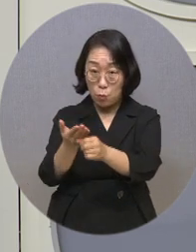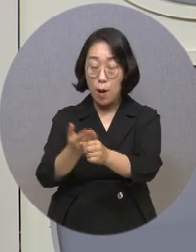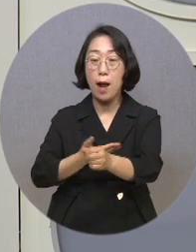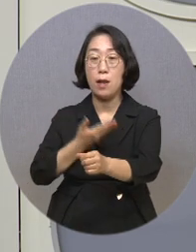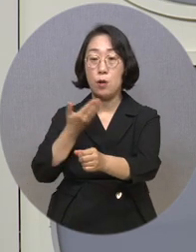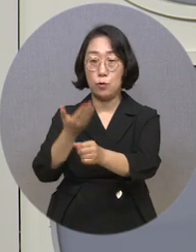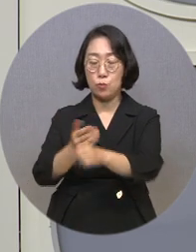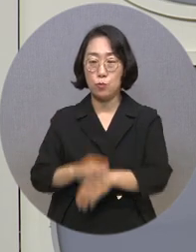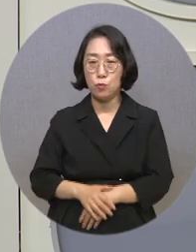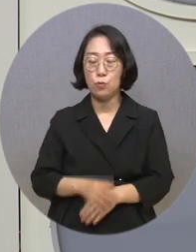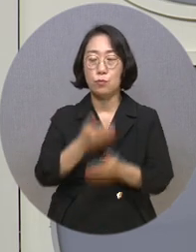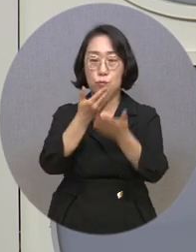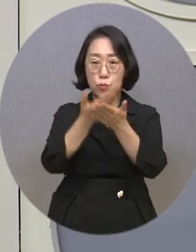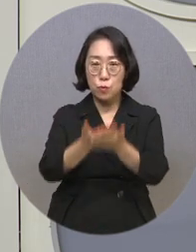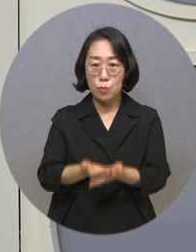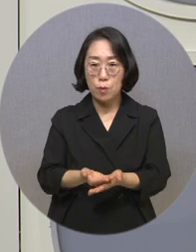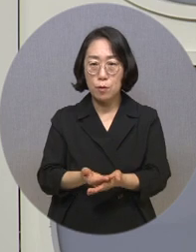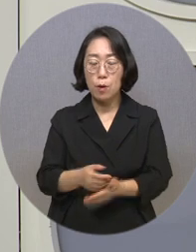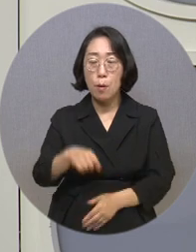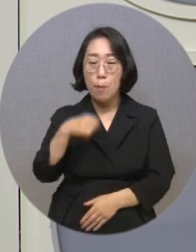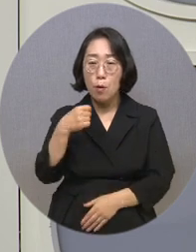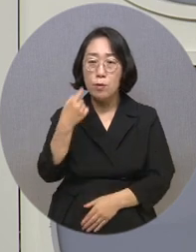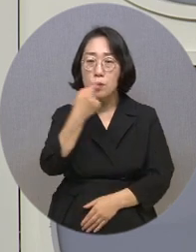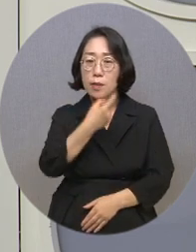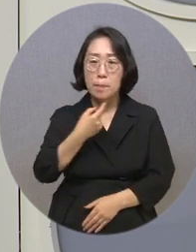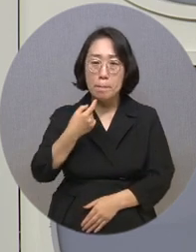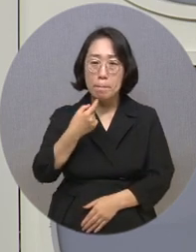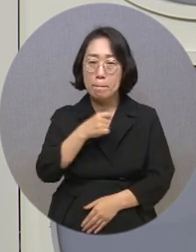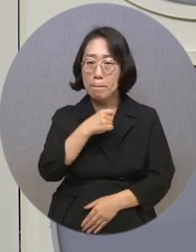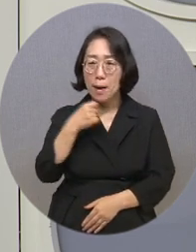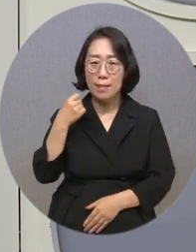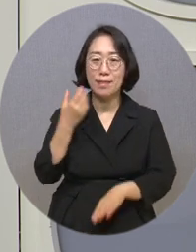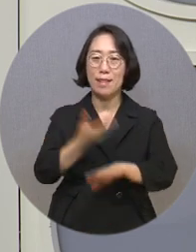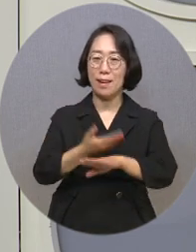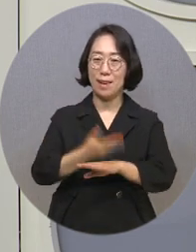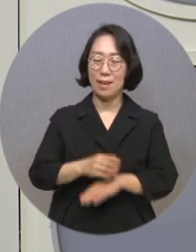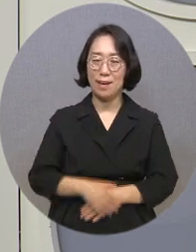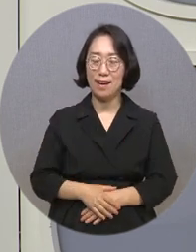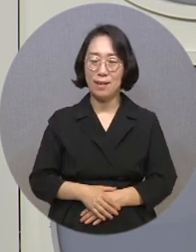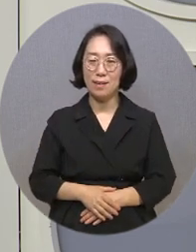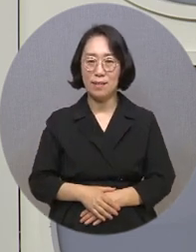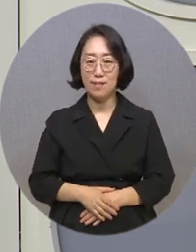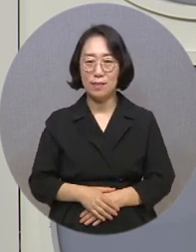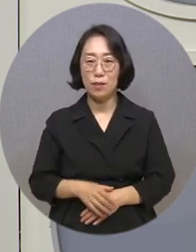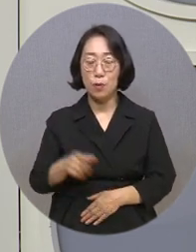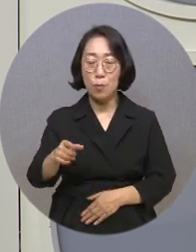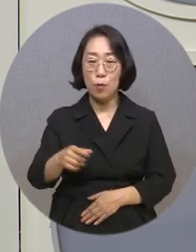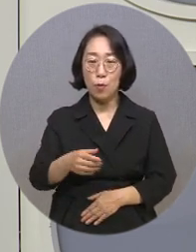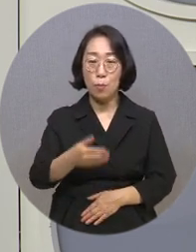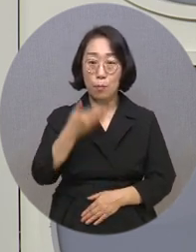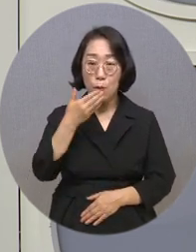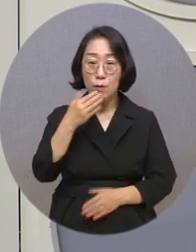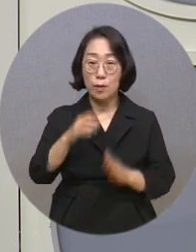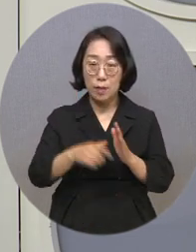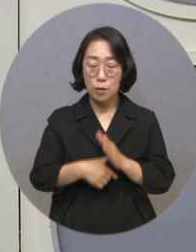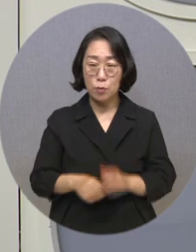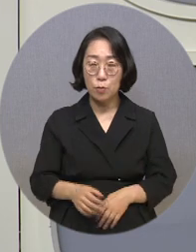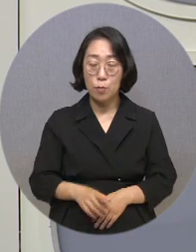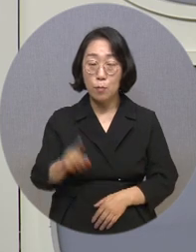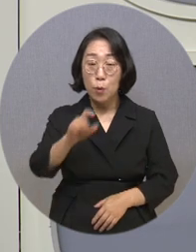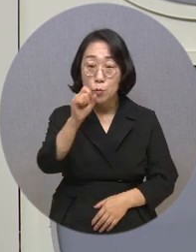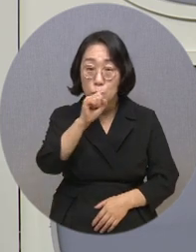이제 중요한 건 식성이 또 다 다르잖아요. 그래서 이제 영양식을 해줄 때도 어르신